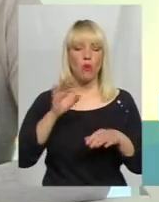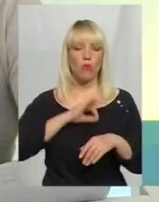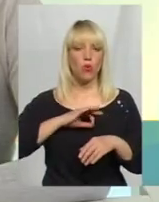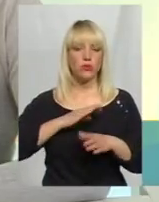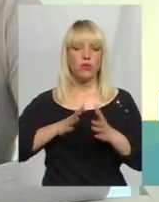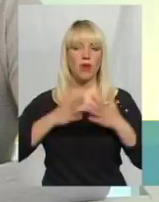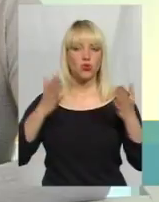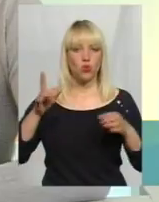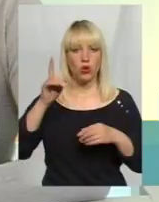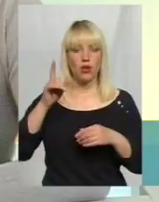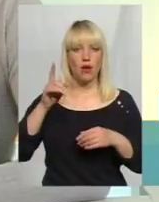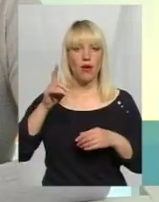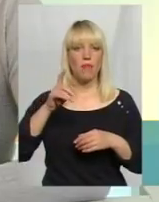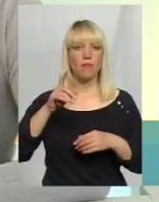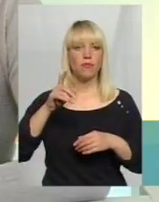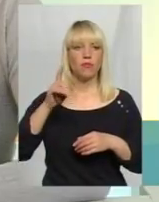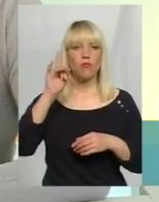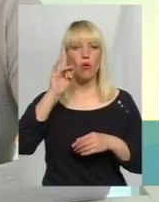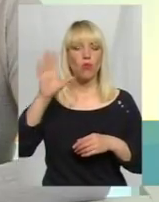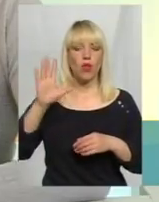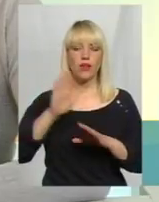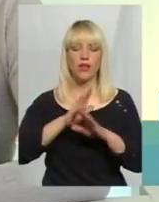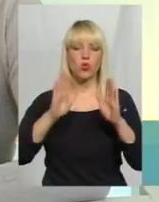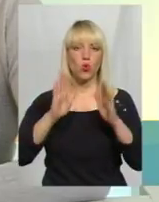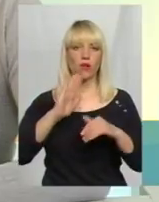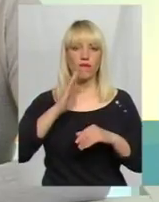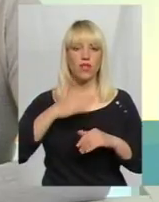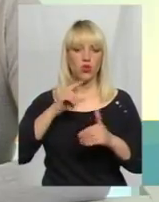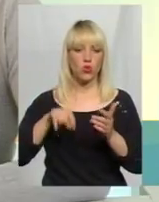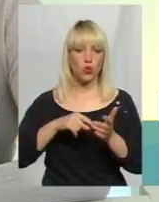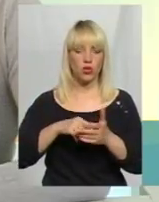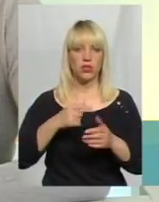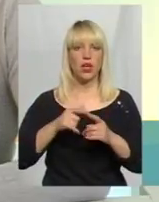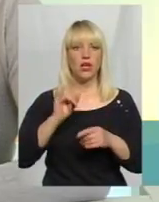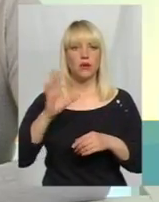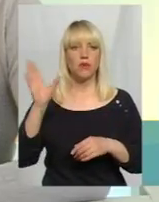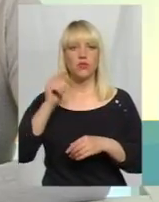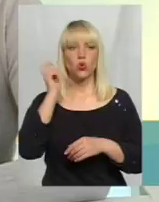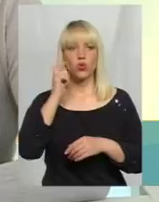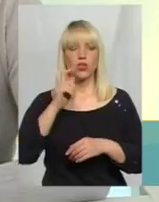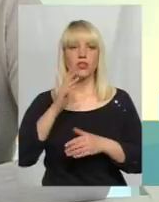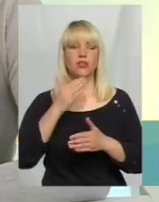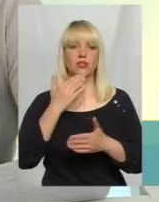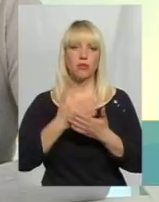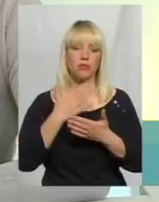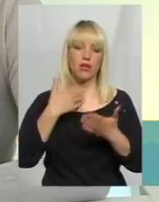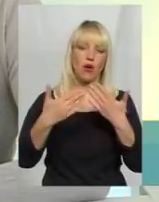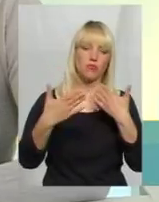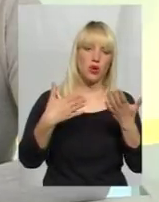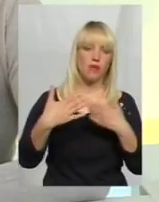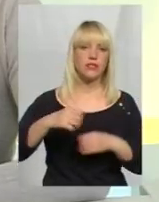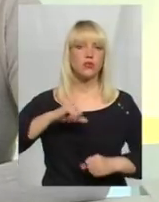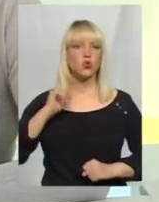только в нашем городе. Когда мы приезжаем по всей Украине и вот спрашиваем, ну как бы не спрашиваем, а общаемся с коллегами,